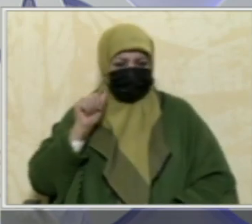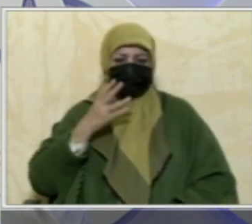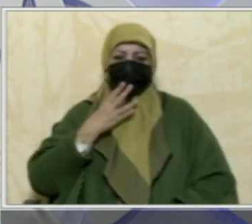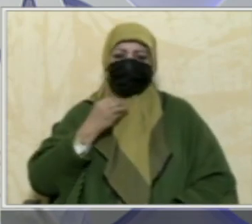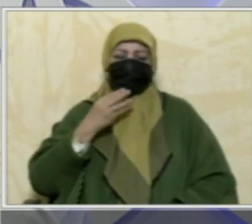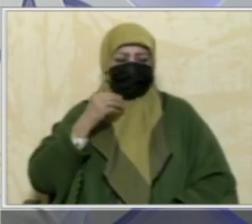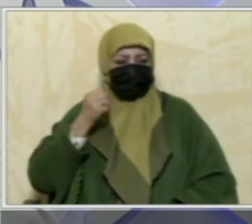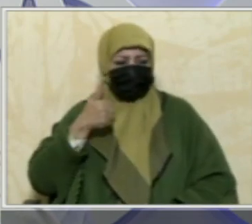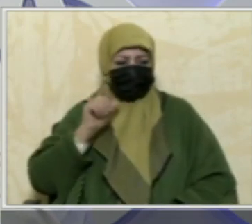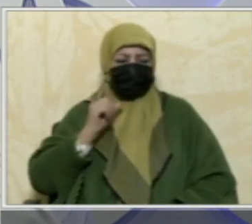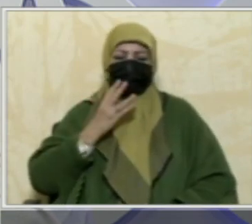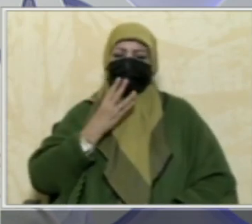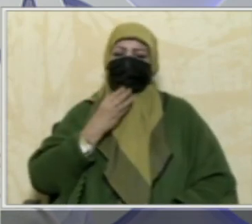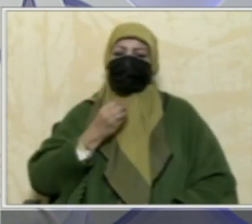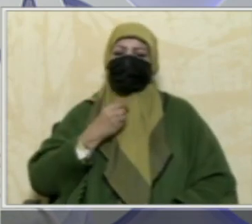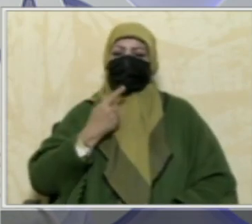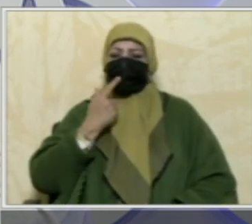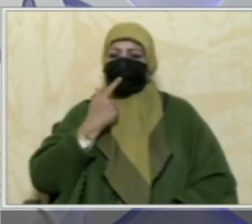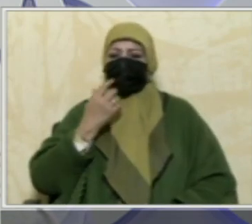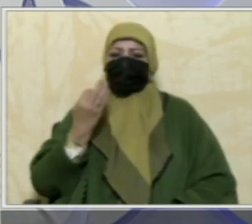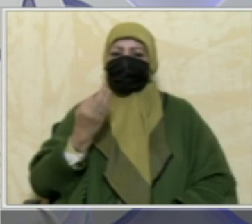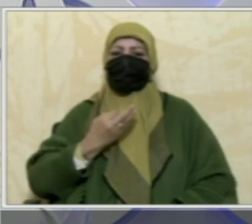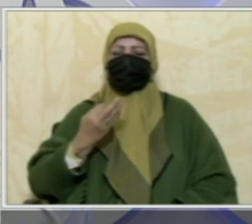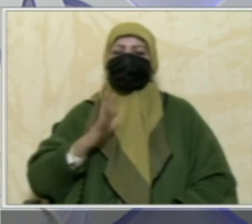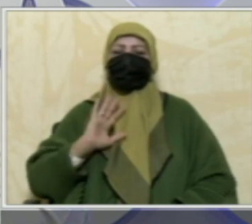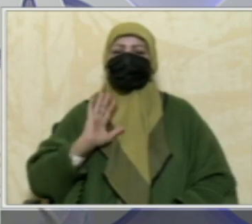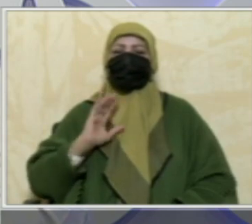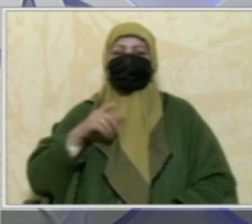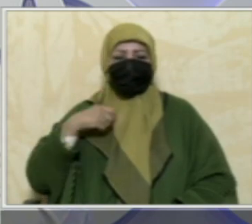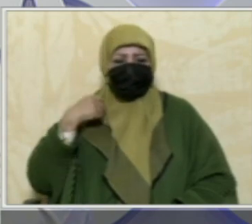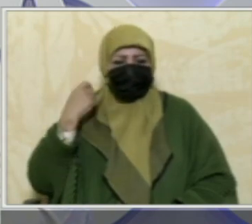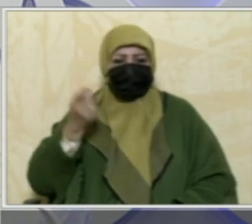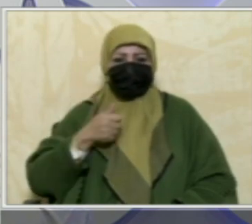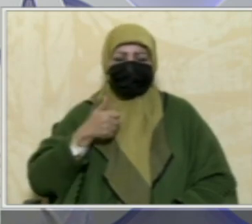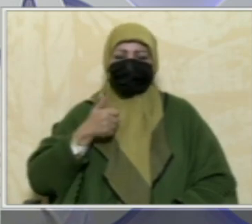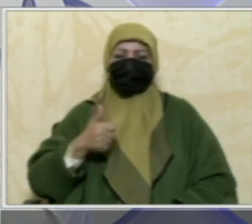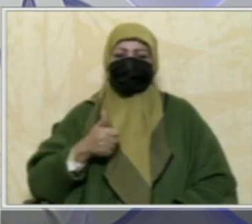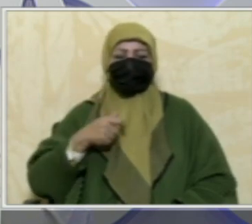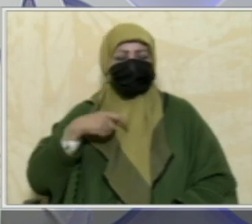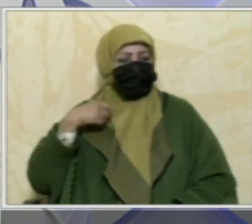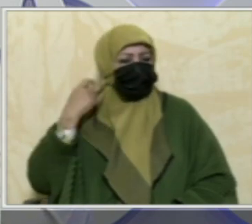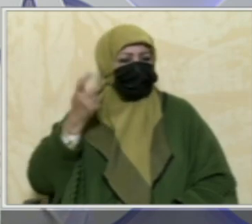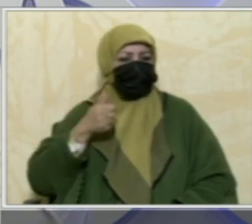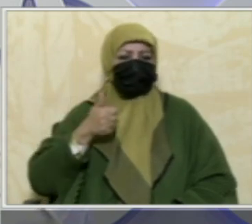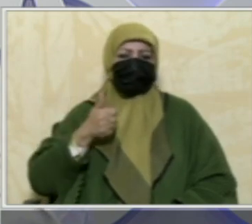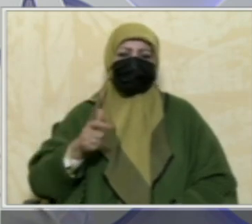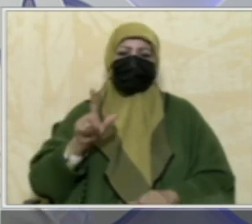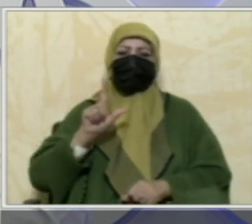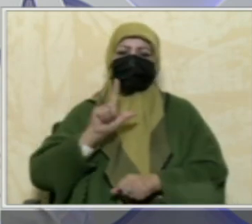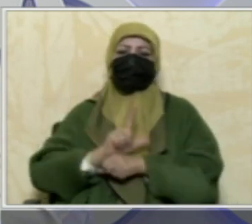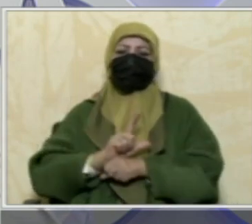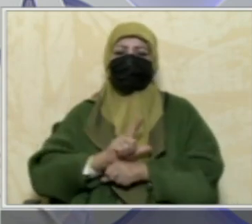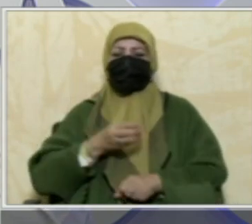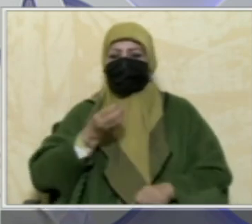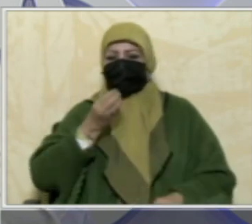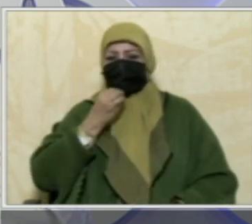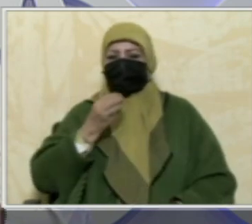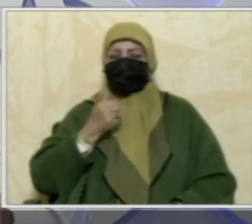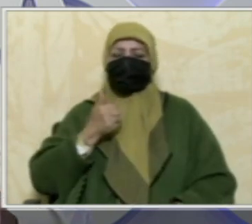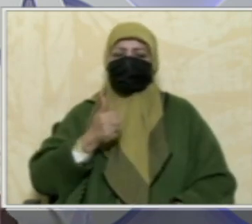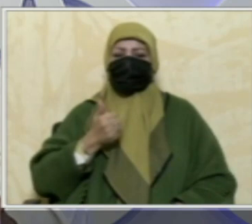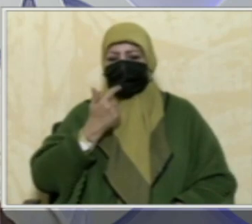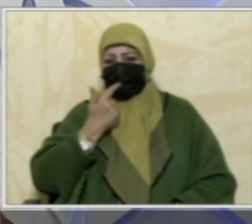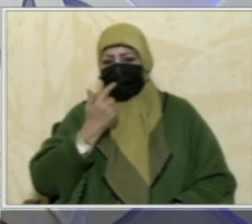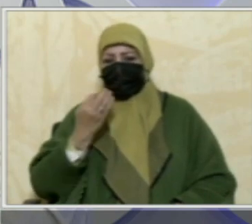اللحم وجودته ولا شك ان لحم الضاني اجود من لحم الماعز الضان والماعز